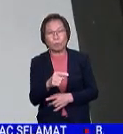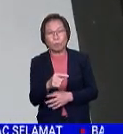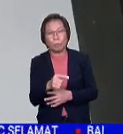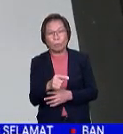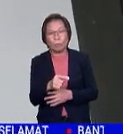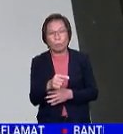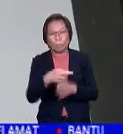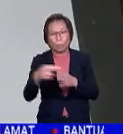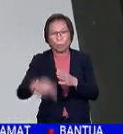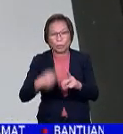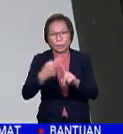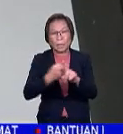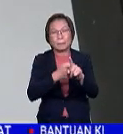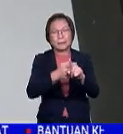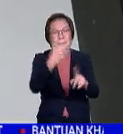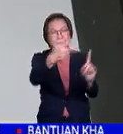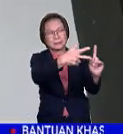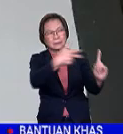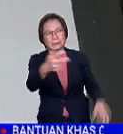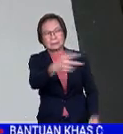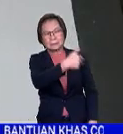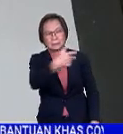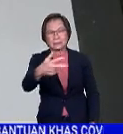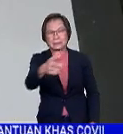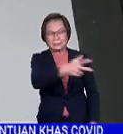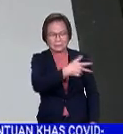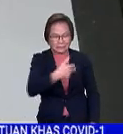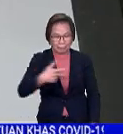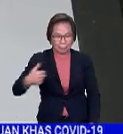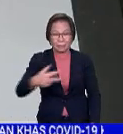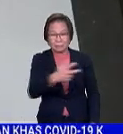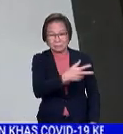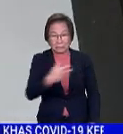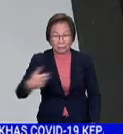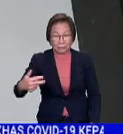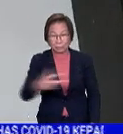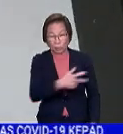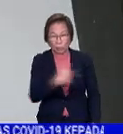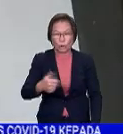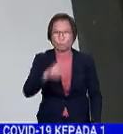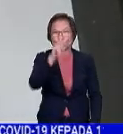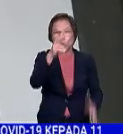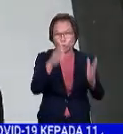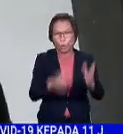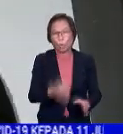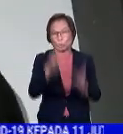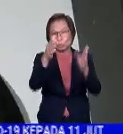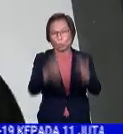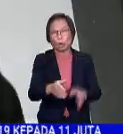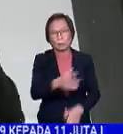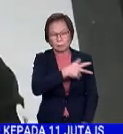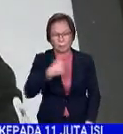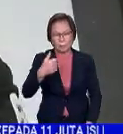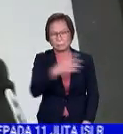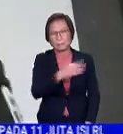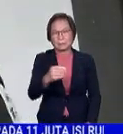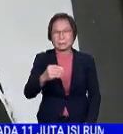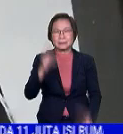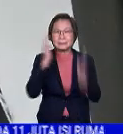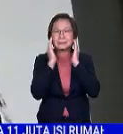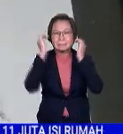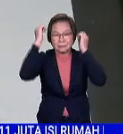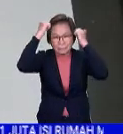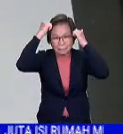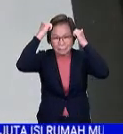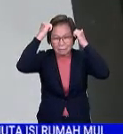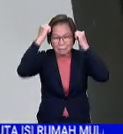daripada Denmark seorang tu. Lepas tu yang dua orang lah, macam Denmark dengan Netherlands. So peluang untuk